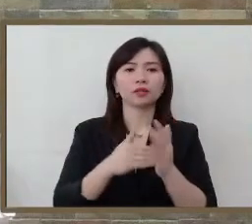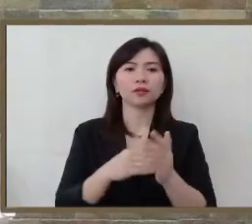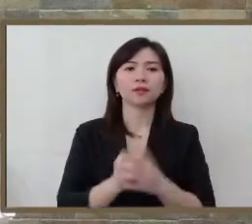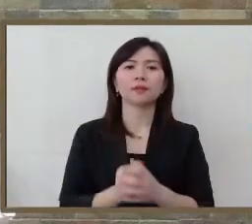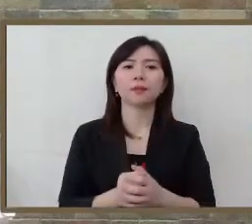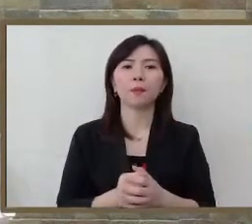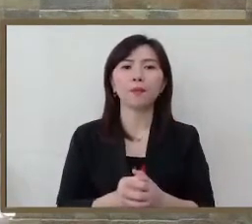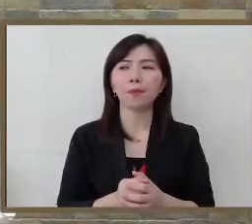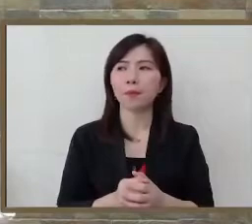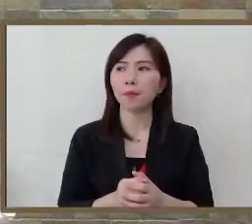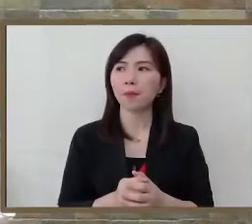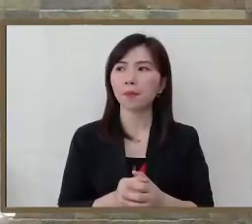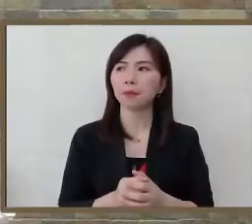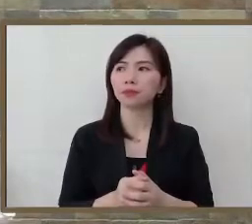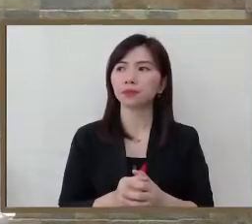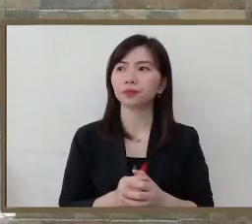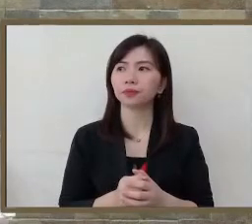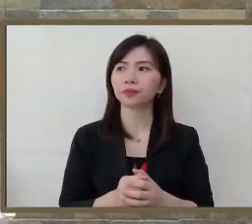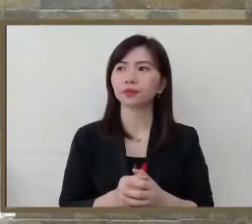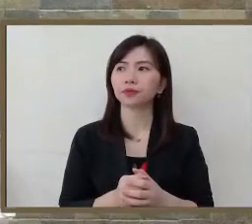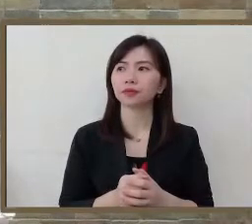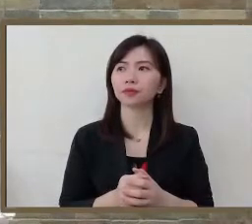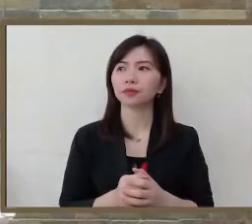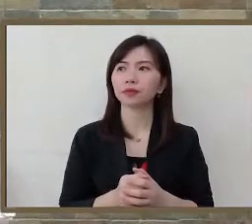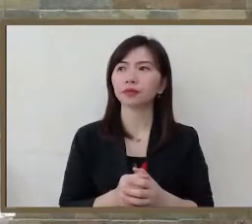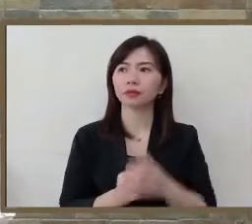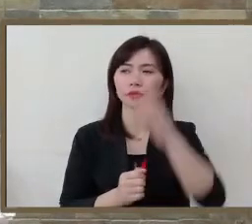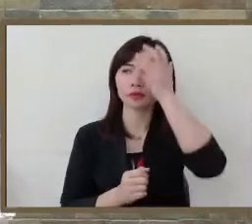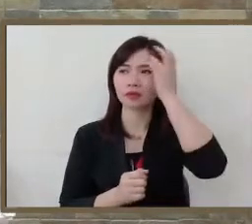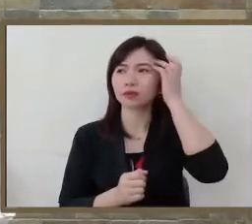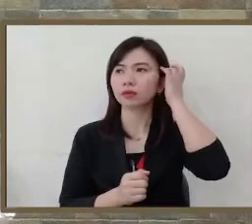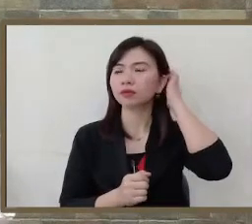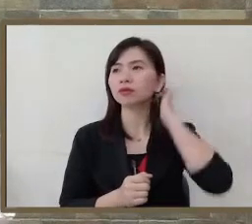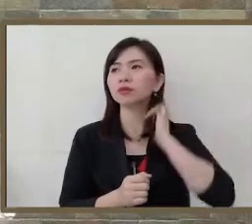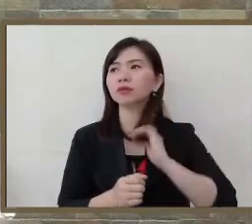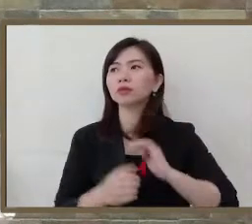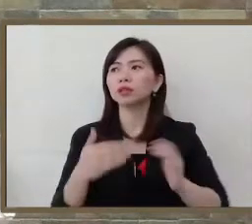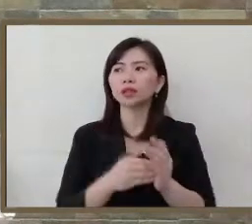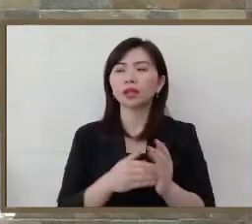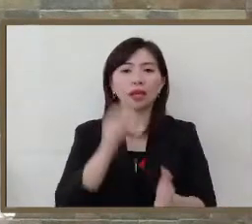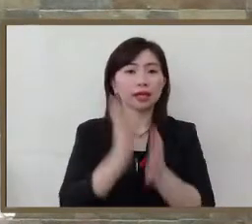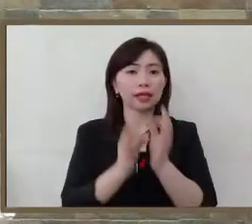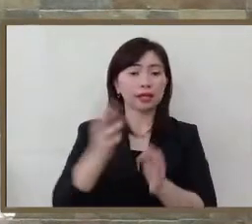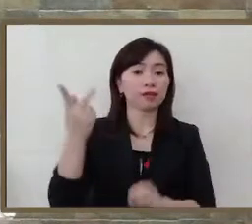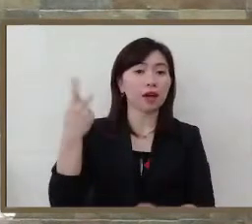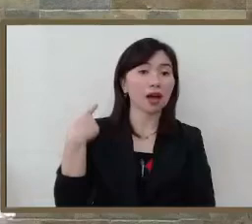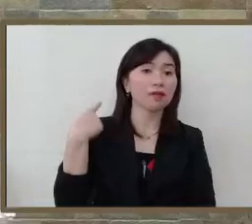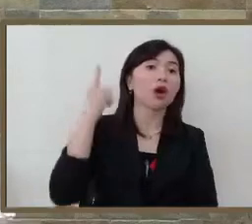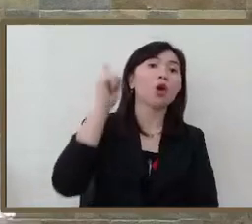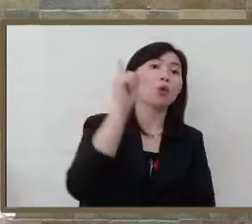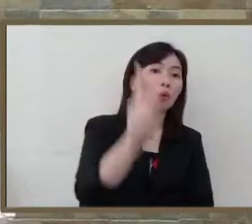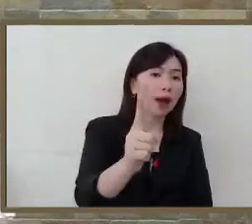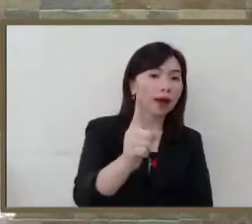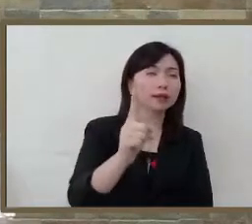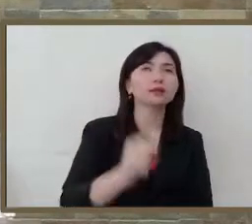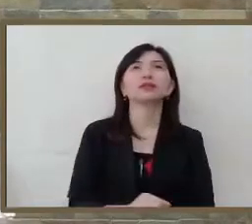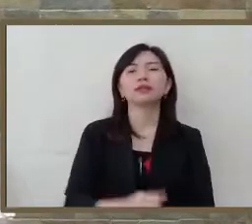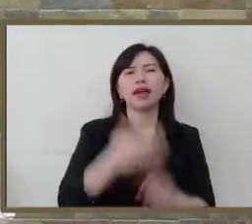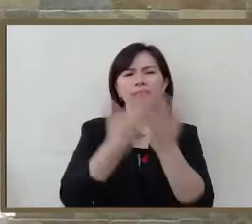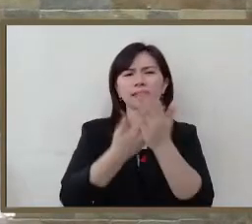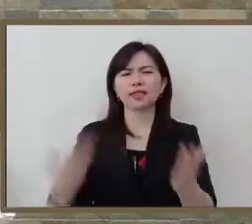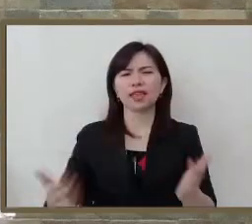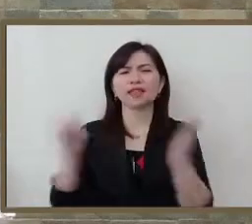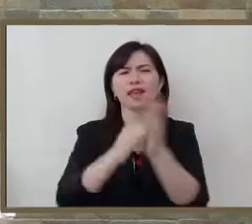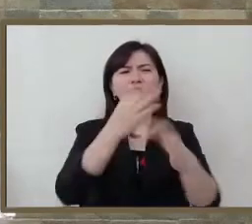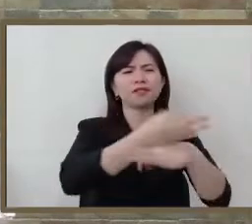mga kapatid, na kung merong mampong malaking bagay na siyang nag-ayos ng buhay ng maraming kabataan ngayon,